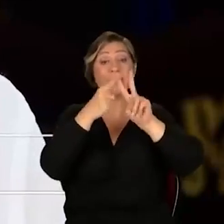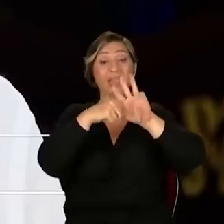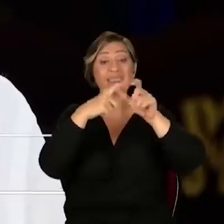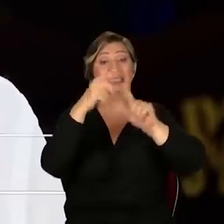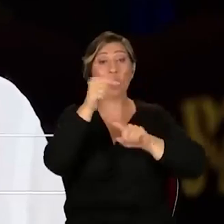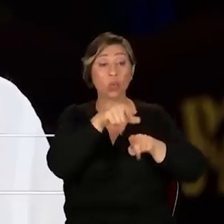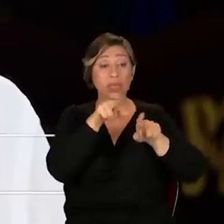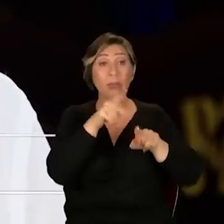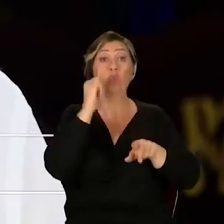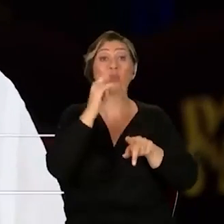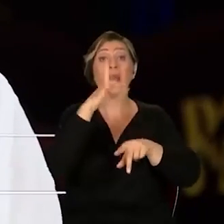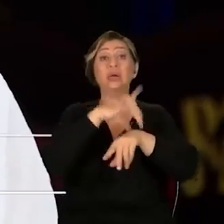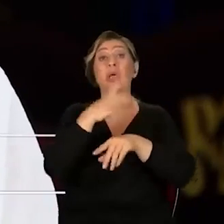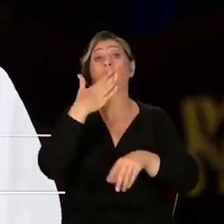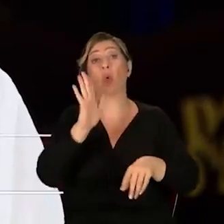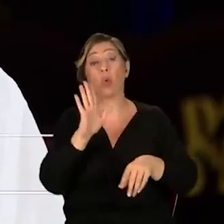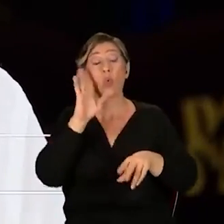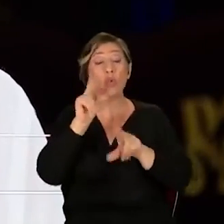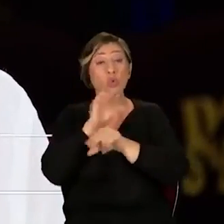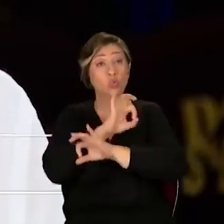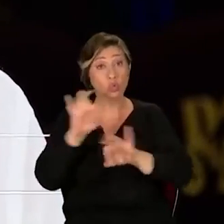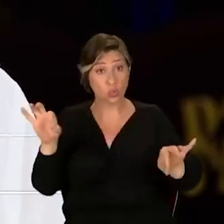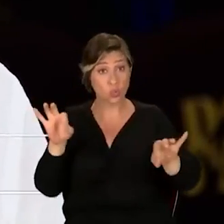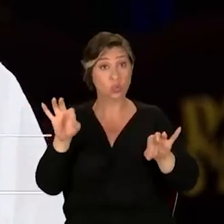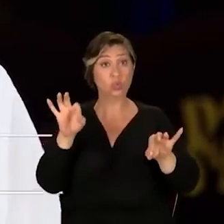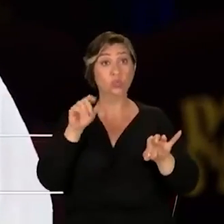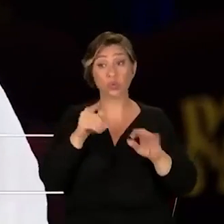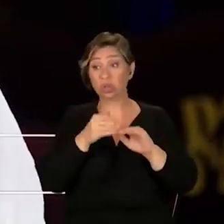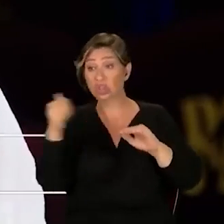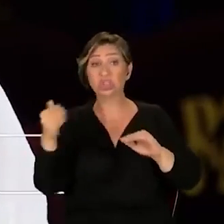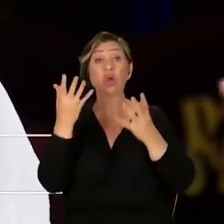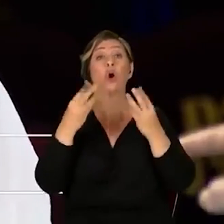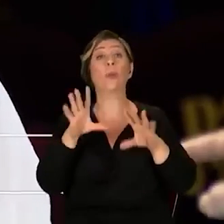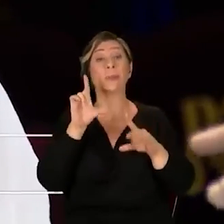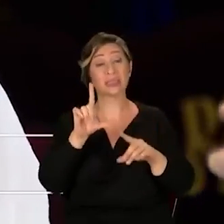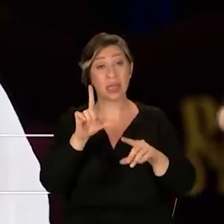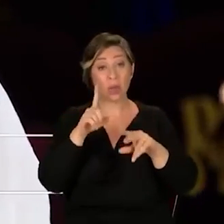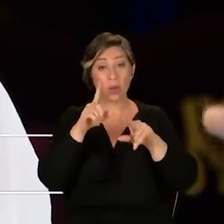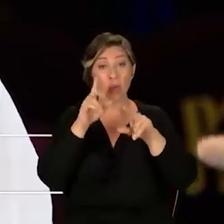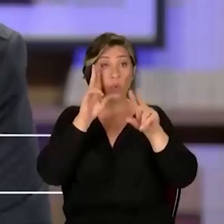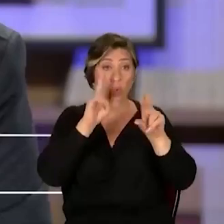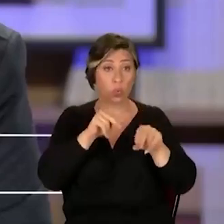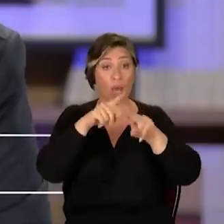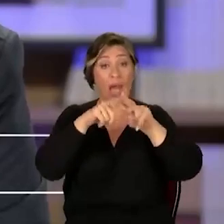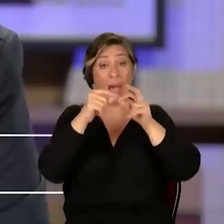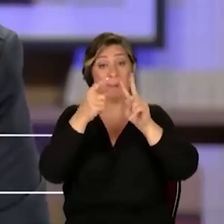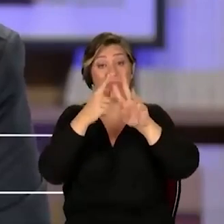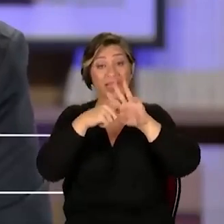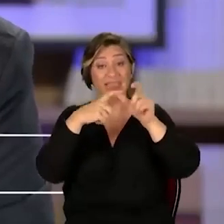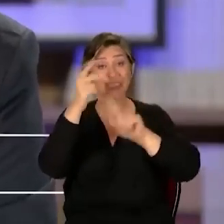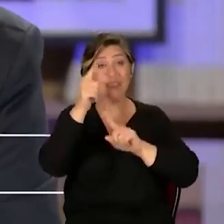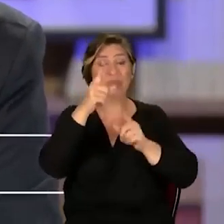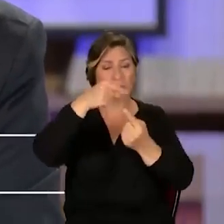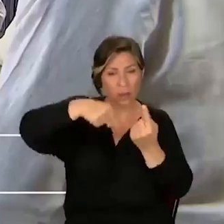uyku hastalığı yok. Ama uykusuzluğu da bunun dışında tutamazsınız. Özür dilerim. Uyku apnesi galiba bir kısır döngü değil